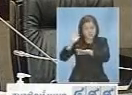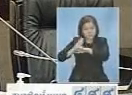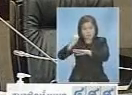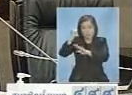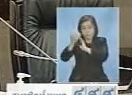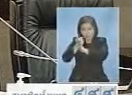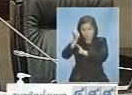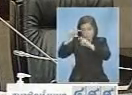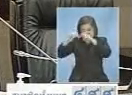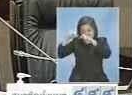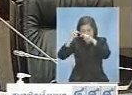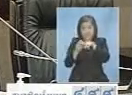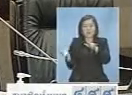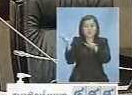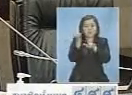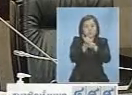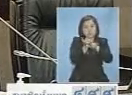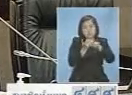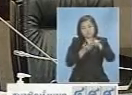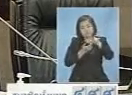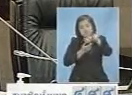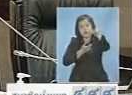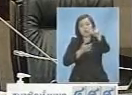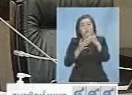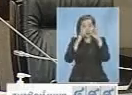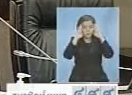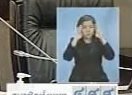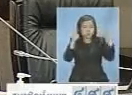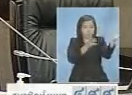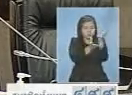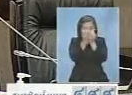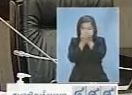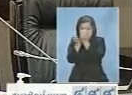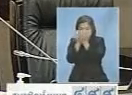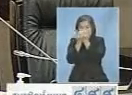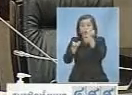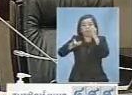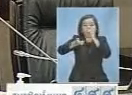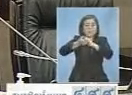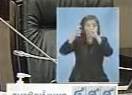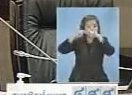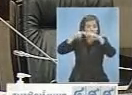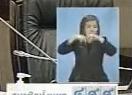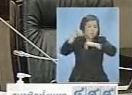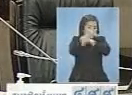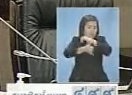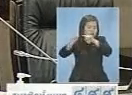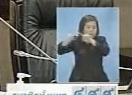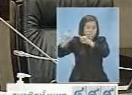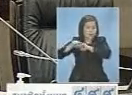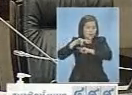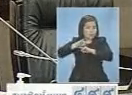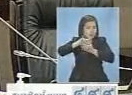ไปศึกษาไปดูงานไปร่วมประชุมร่วมหารือกับสถาบันวิจัยในต่างประเทศเพื่อจะหา